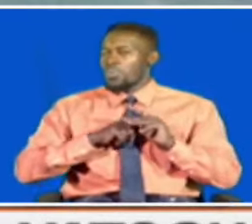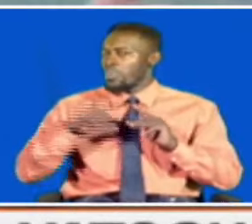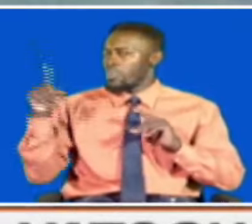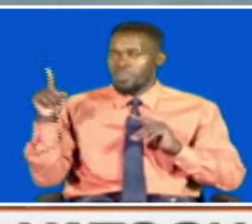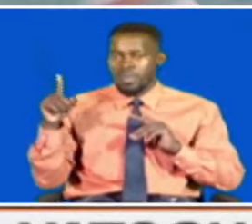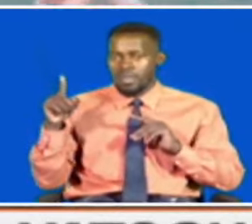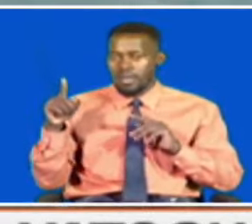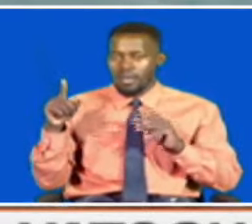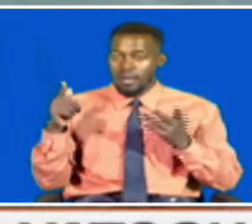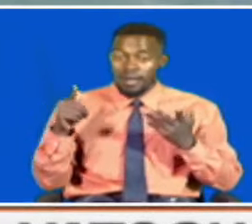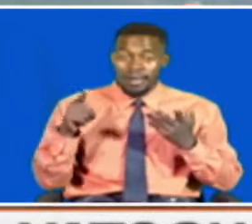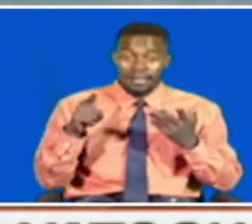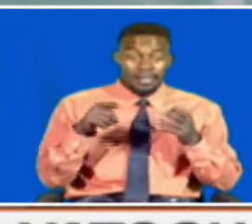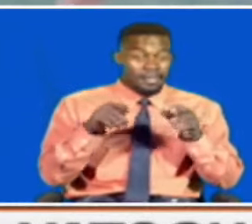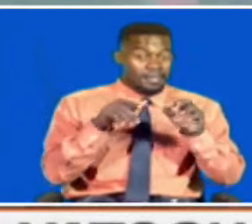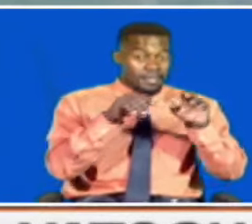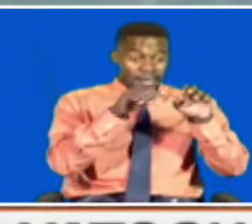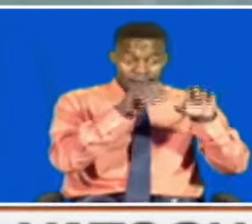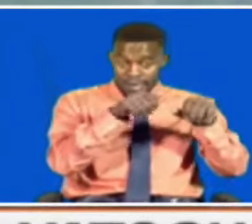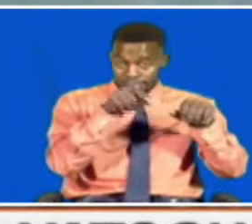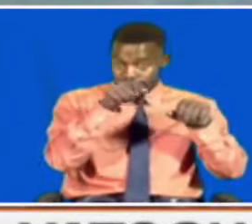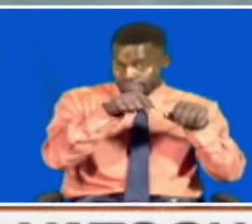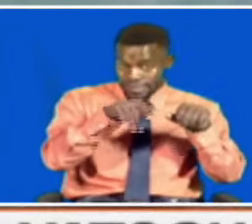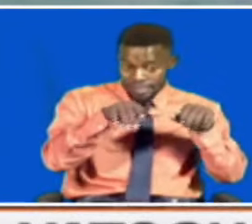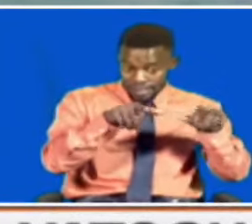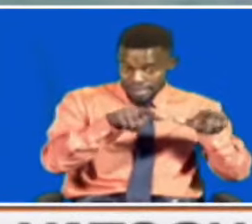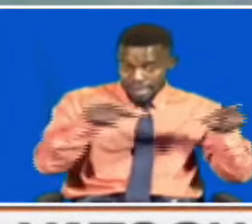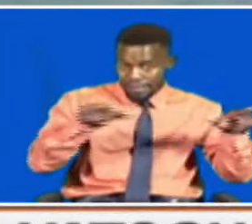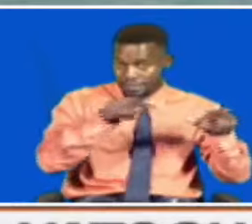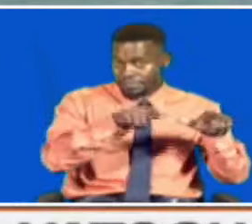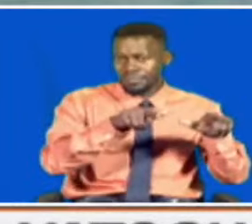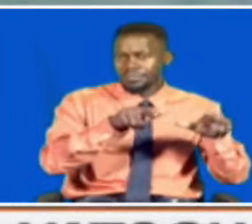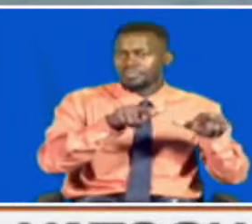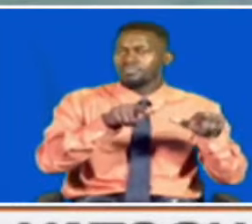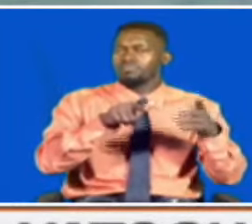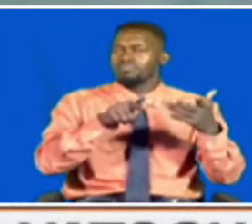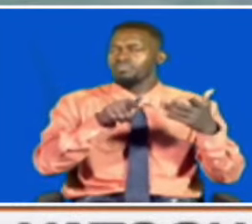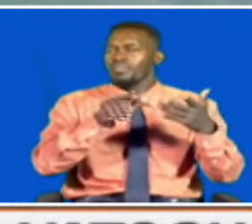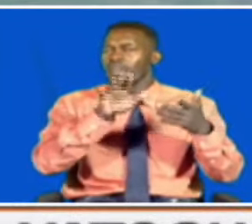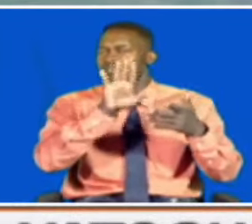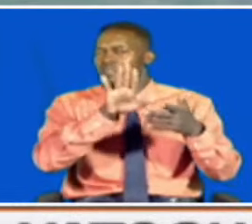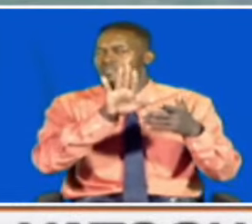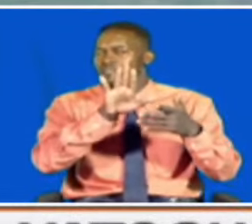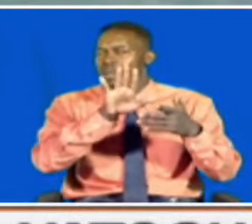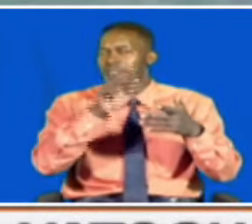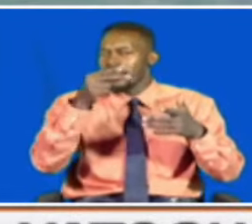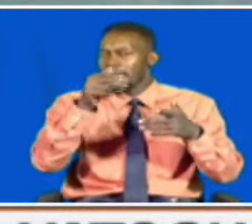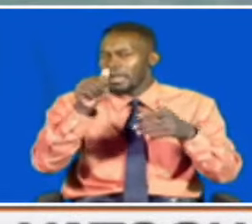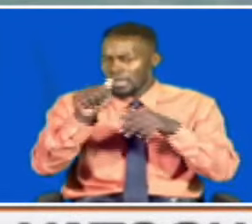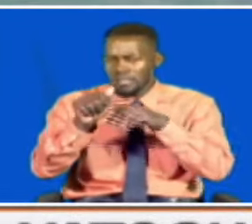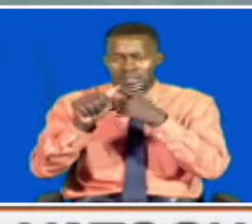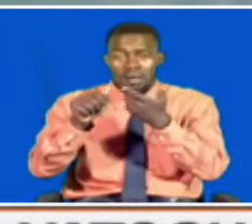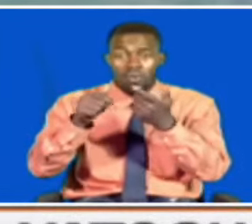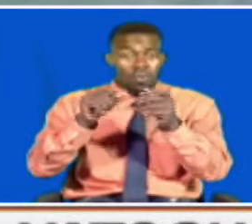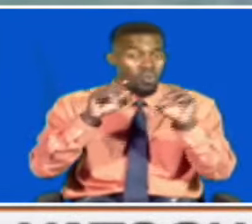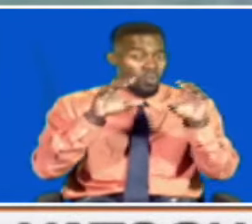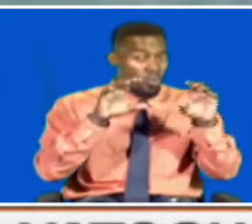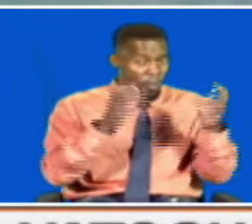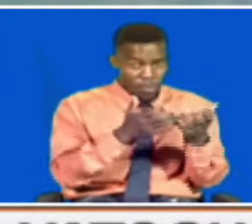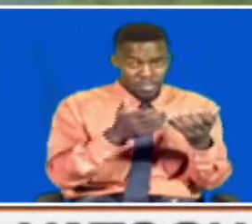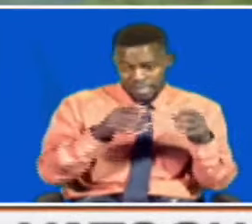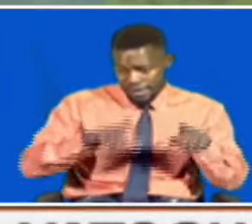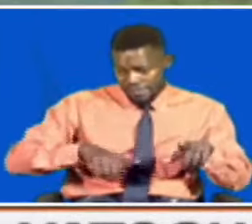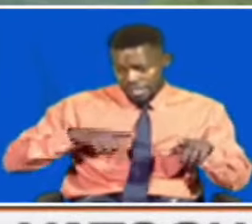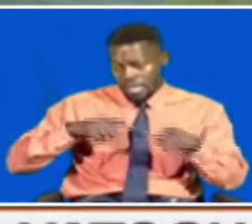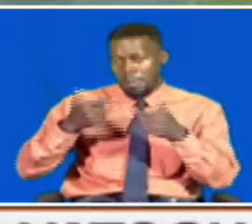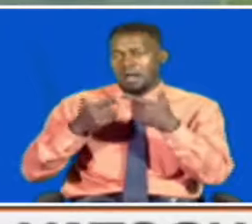105 ilikatwa hapa Ngelecha 1997. Sasa community ilikuwa inaendelea kukatiwa mashamba. Sasa ikakuwa tu bahati mbaya bandits waka